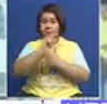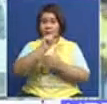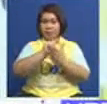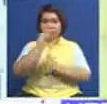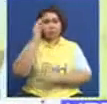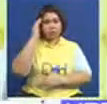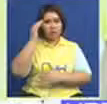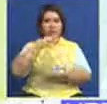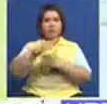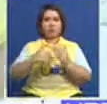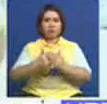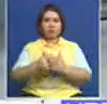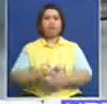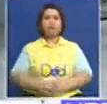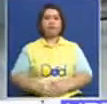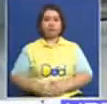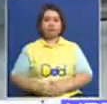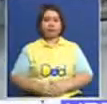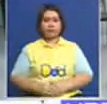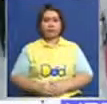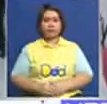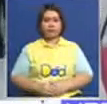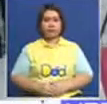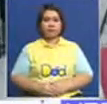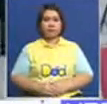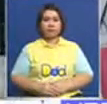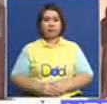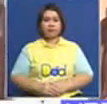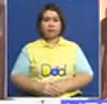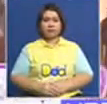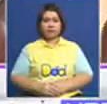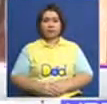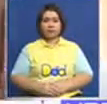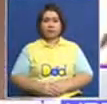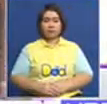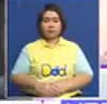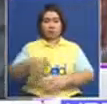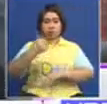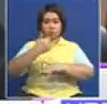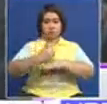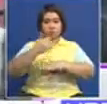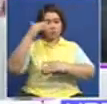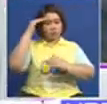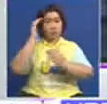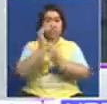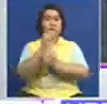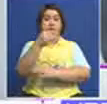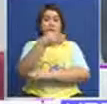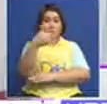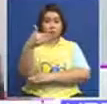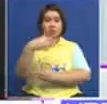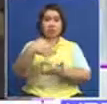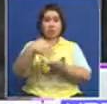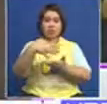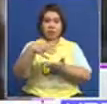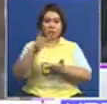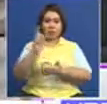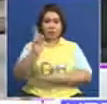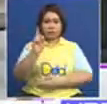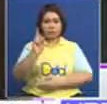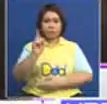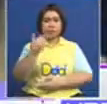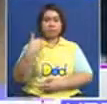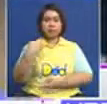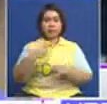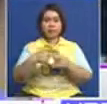แล้วด้านพลตำรวจเอกจักรทิพย์ชัยจินดาผู้บัญชาการตำรวจแห่งชาติเปิดเผยว่าพลตำรวจเอกประวุ